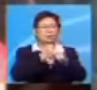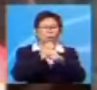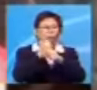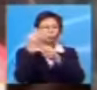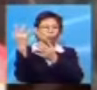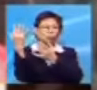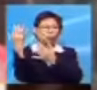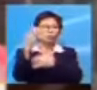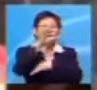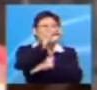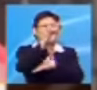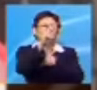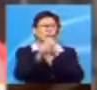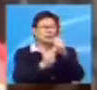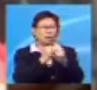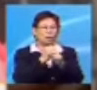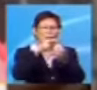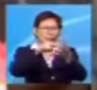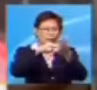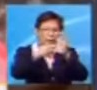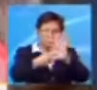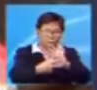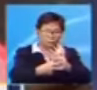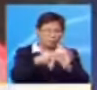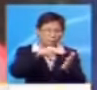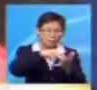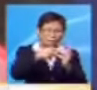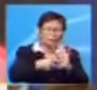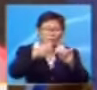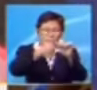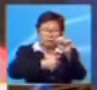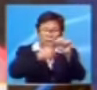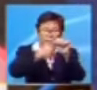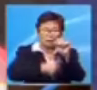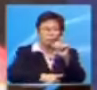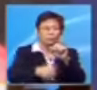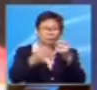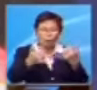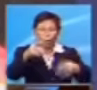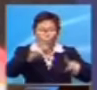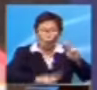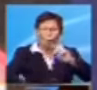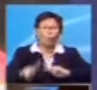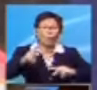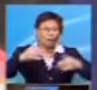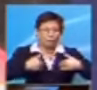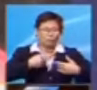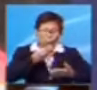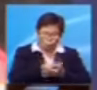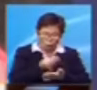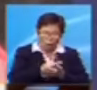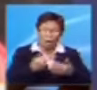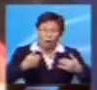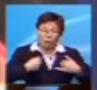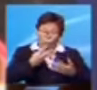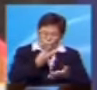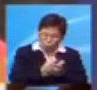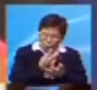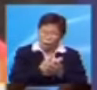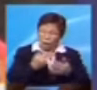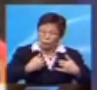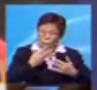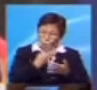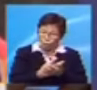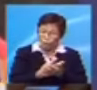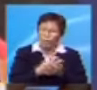meaning maknanya apa ialah setiap daripada sekarang ni orang pakat ada kemampuan kewangan nak pergi haji dan